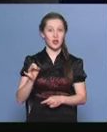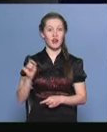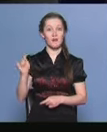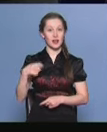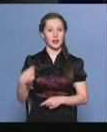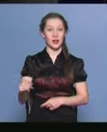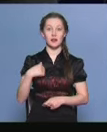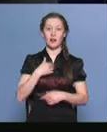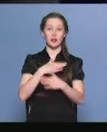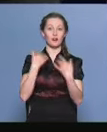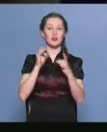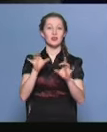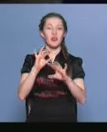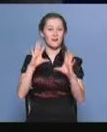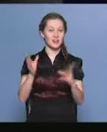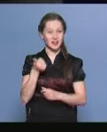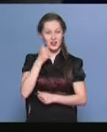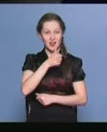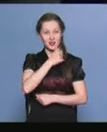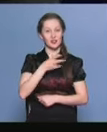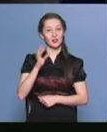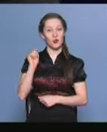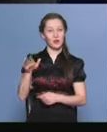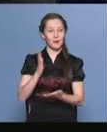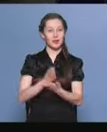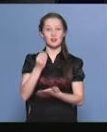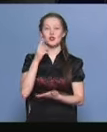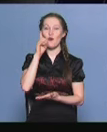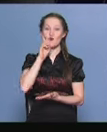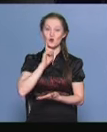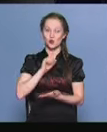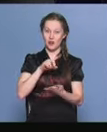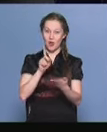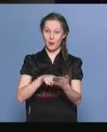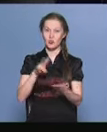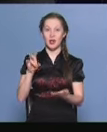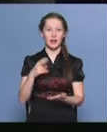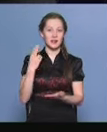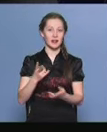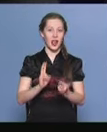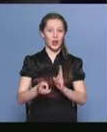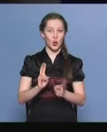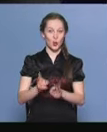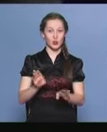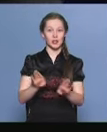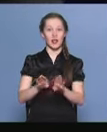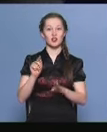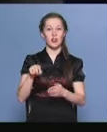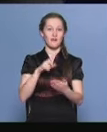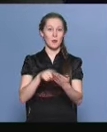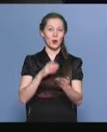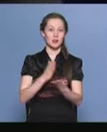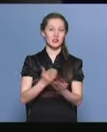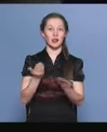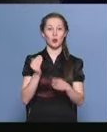драме. Я не хочу раскрывать всех секретов, но там есть и вкусные вопросы о национальной кухне. Там есть вопросы,